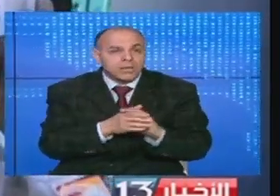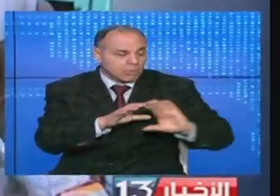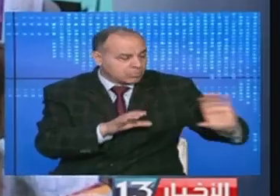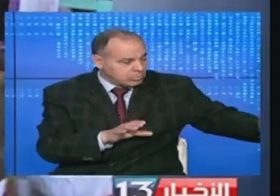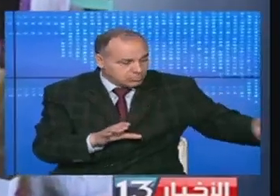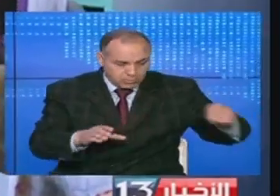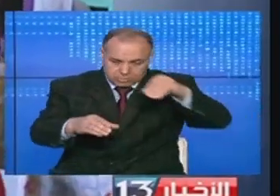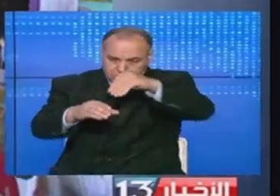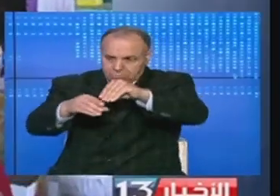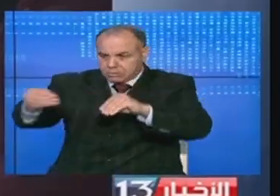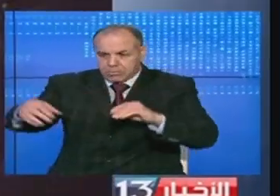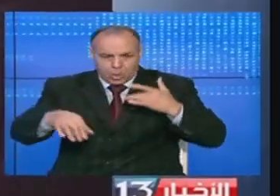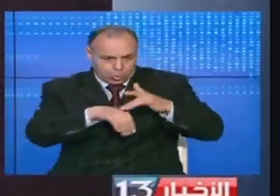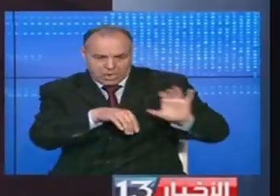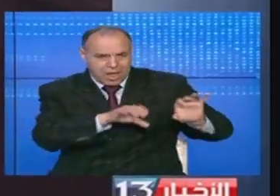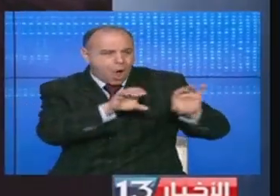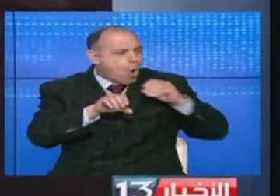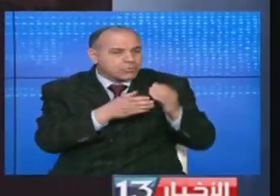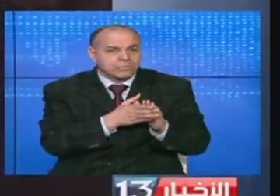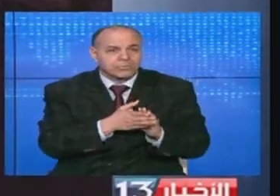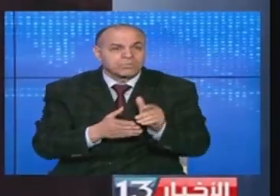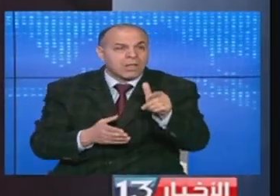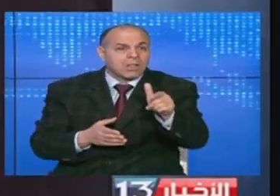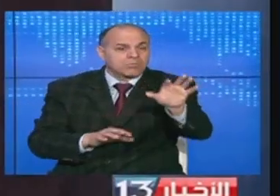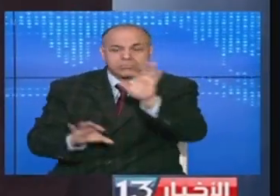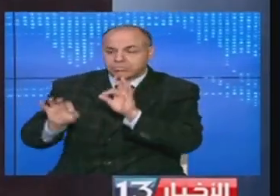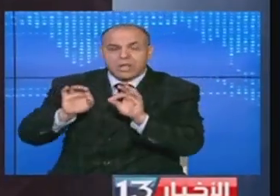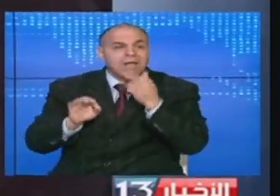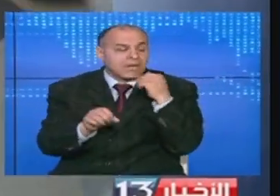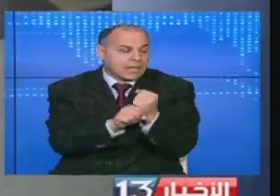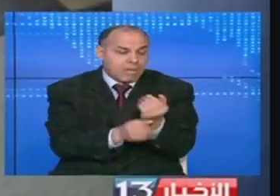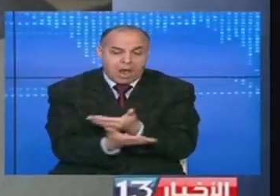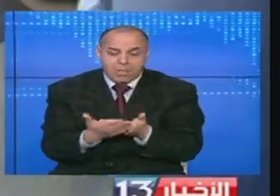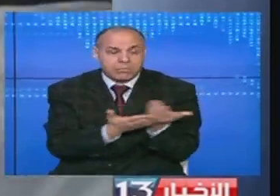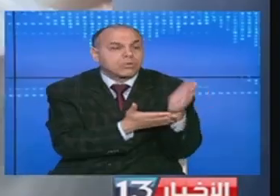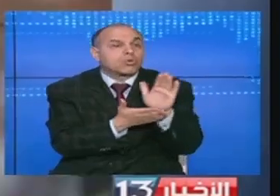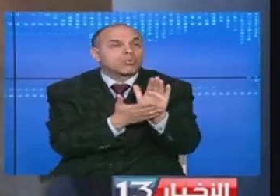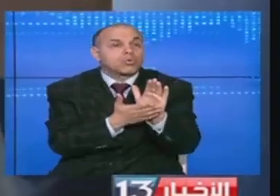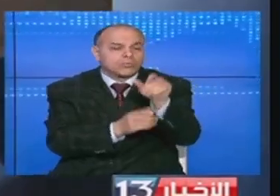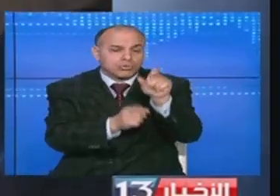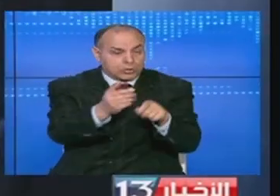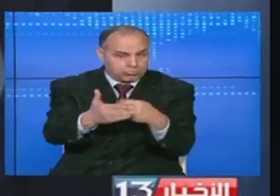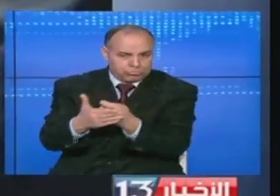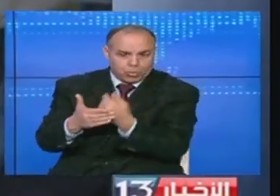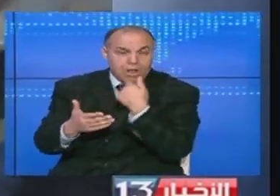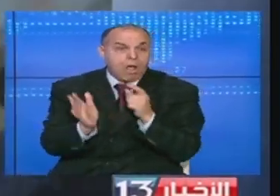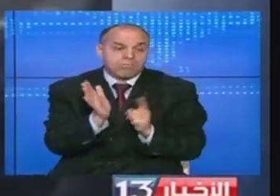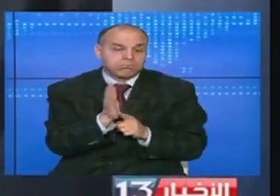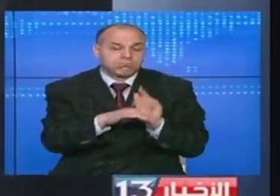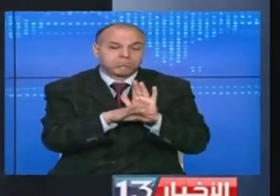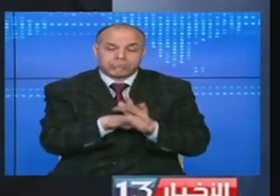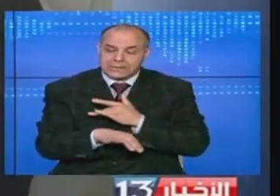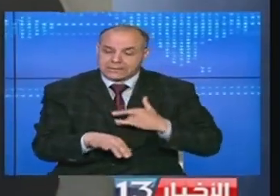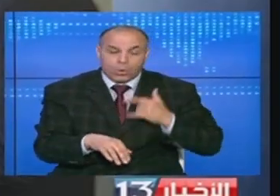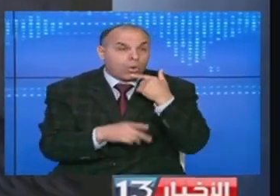الشيء حتى في هذه الامثله وان اختلفت طبيعه الخدمات التي تقدمها للحرفاء فان شروط حفظ الصحه